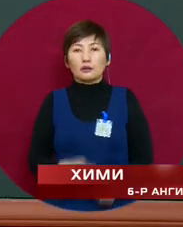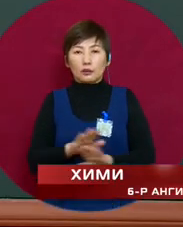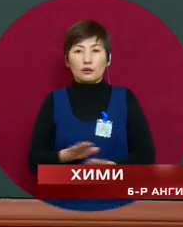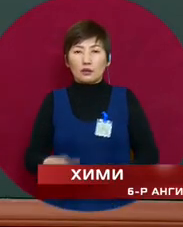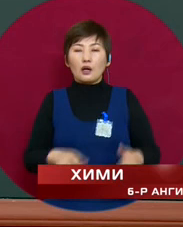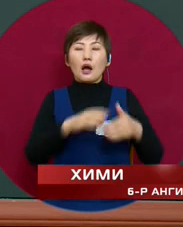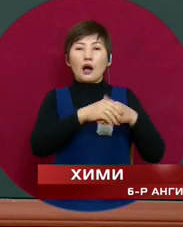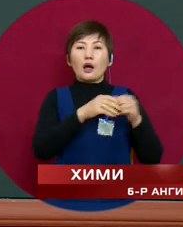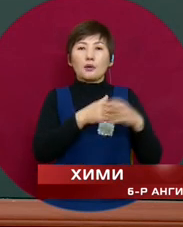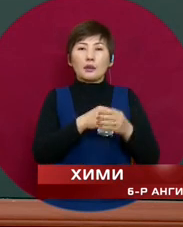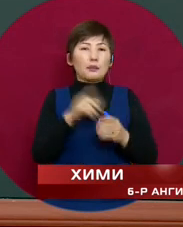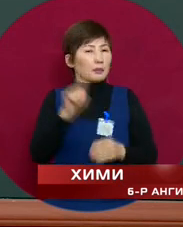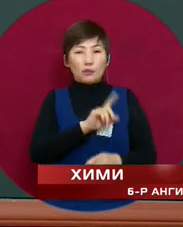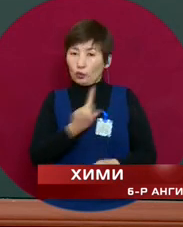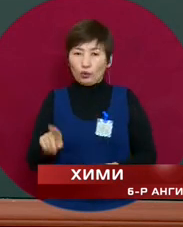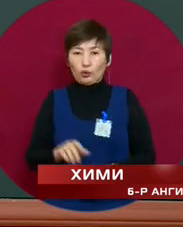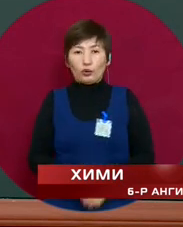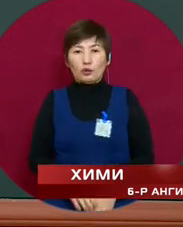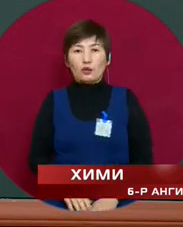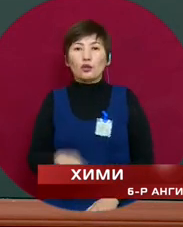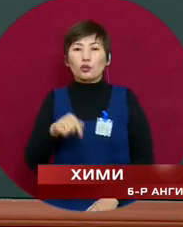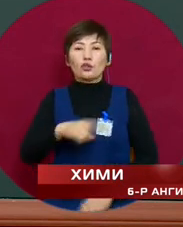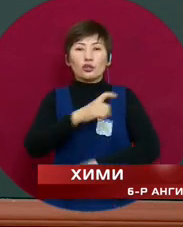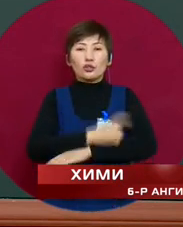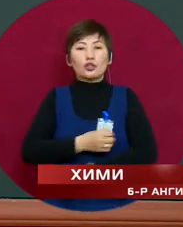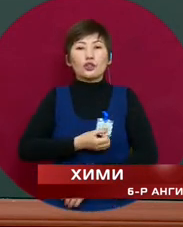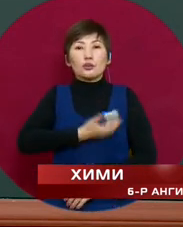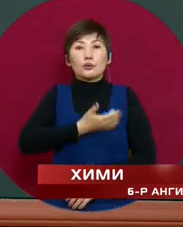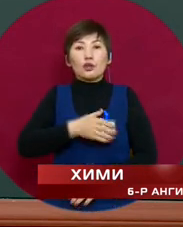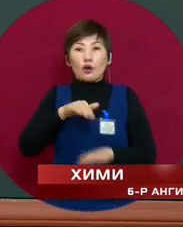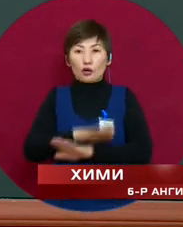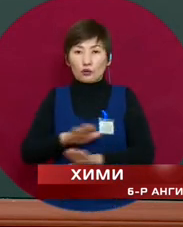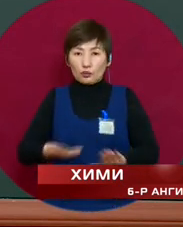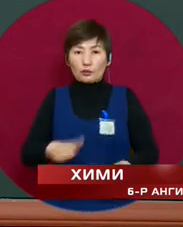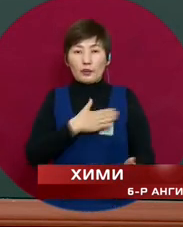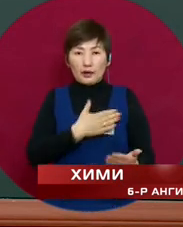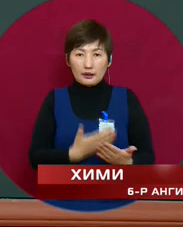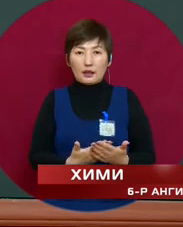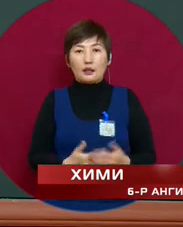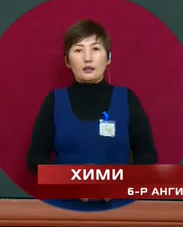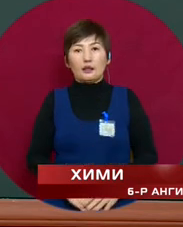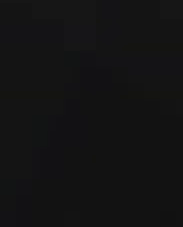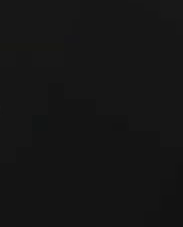Хүүхдүүдээ гар барихгүй мэдлж агараа. Өнөөдрийнхаа хичээл идэвхтэй оролцсон хүүхдүүдээ баярлалаа.